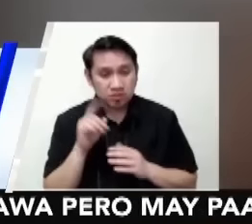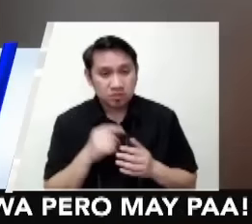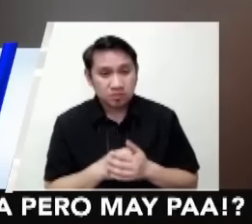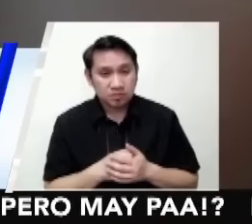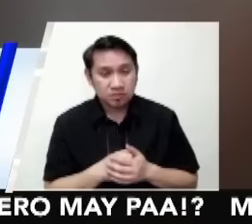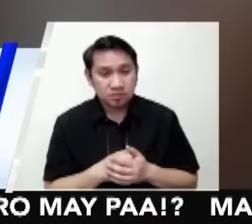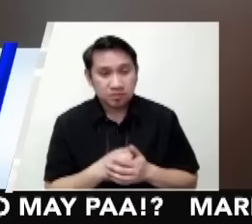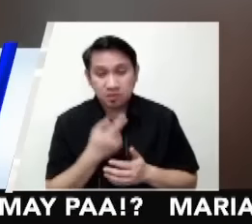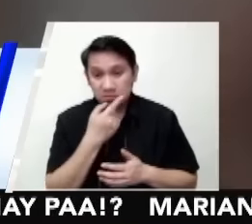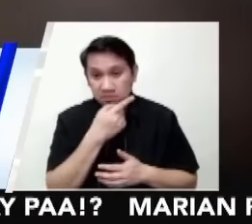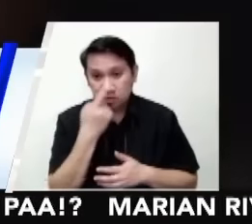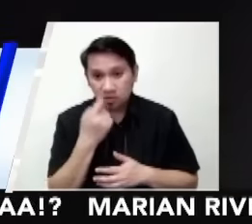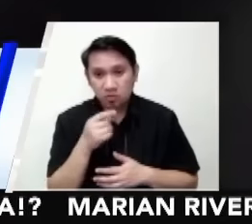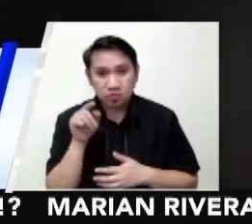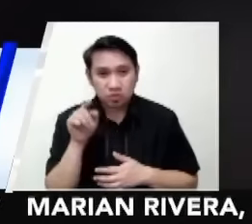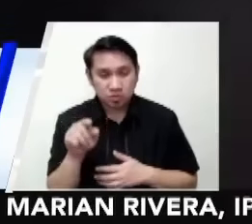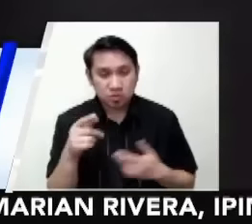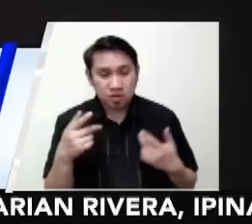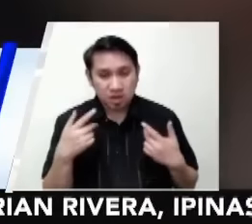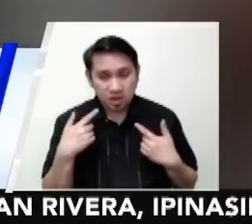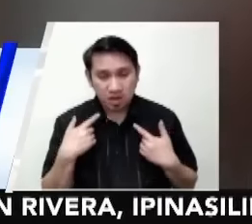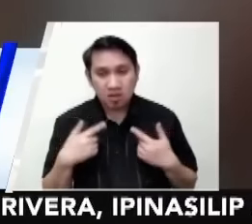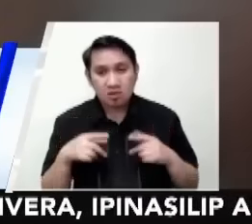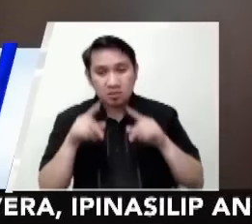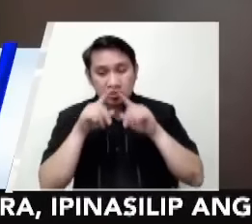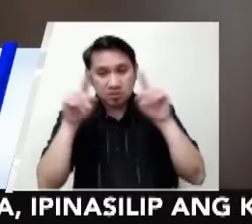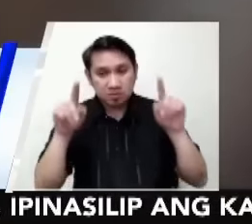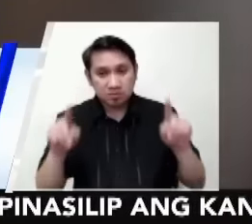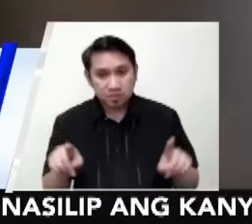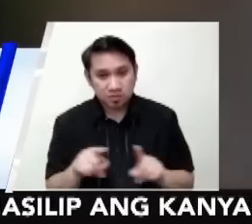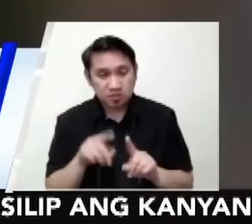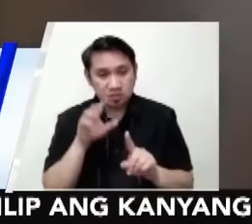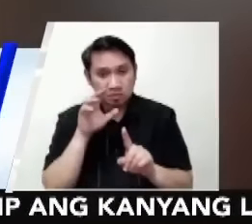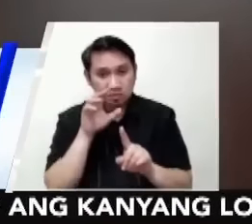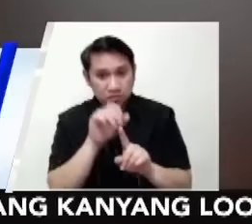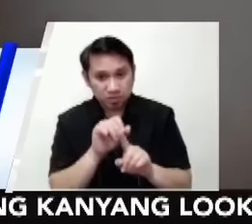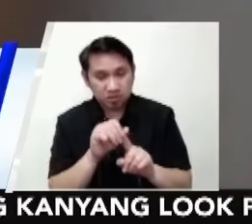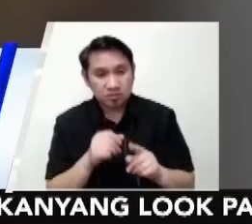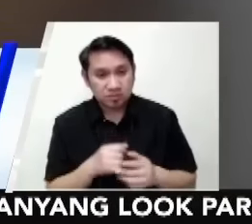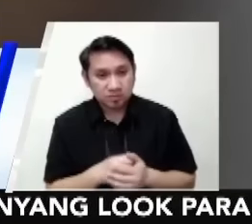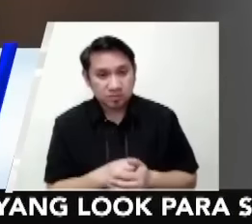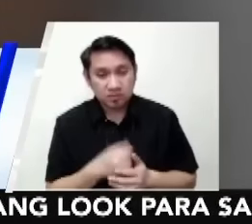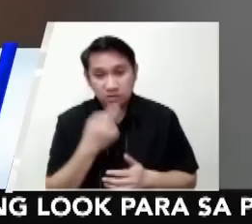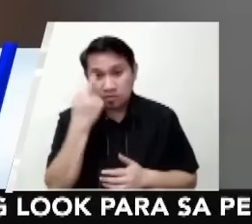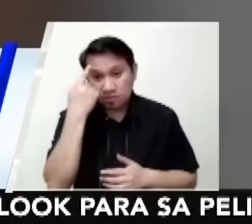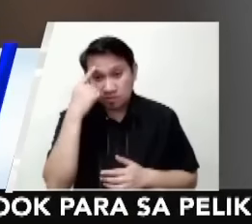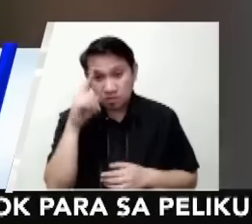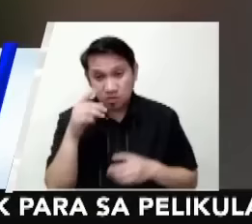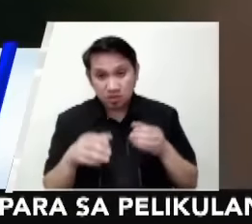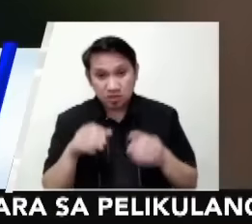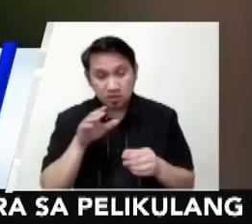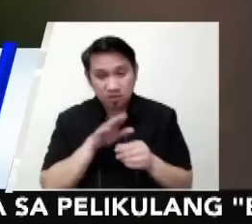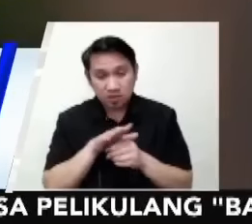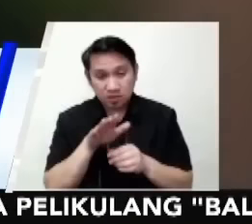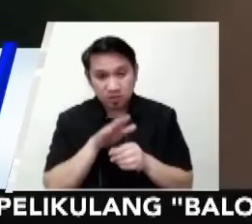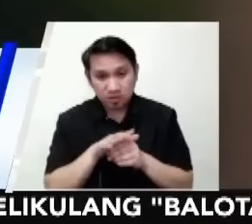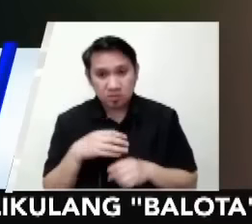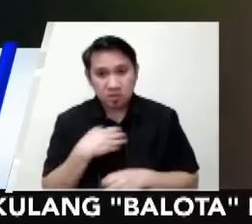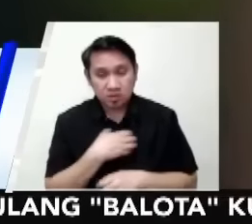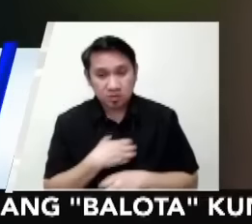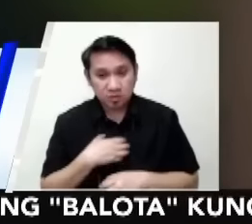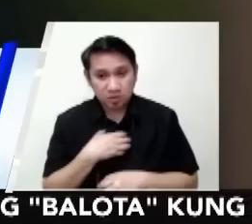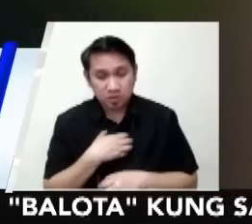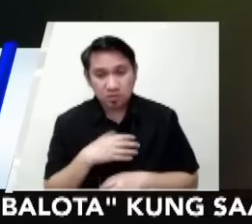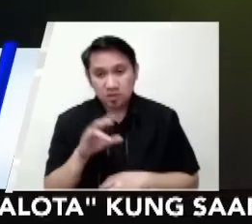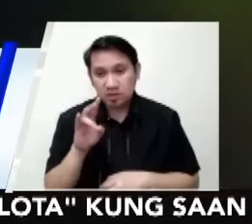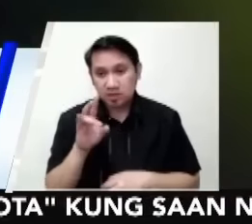po kayong existing warrant of arrest. Si ref, inisyuhan ng warrant of arrest sa kasong rape. Matapos ireklamo ng Noe 17 anyos na